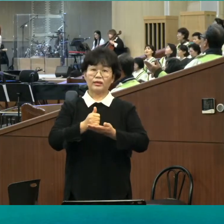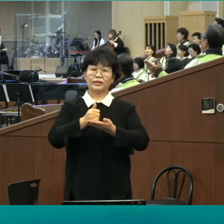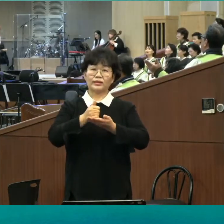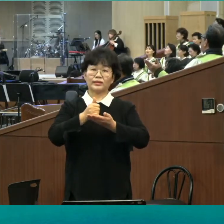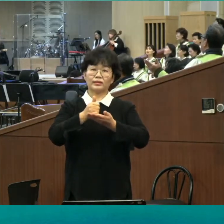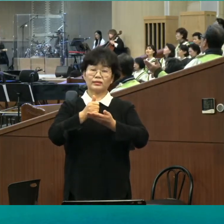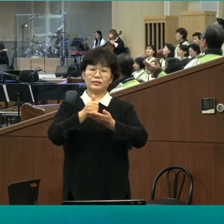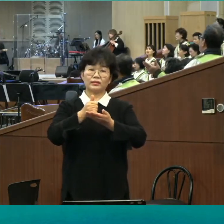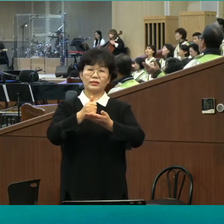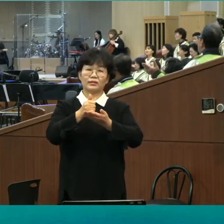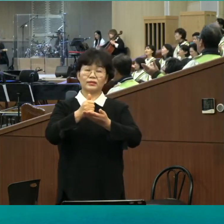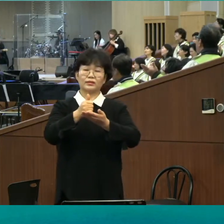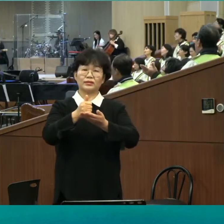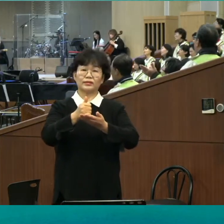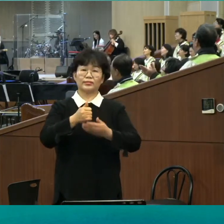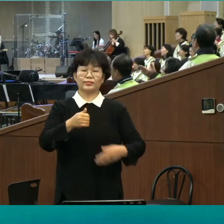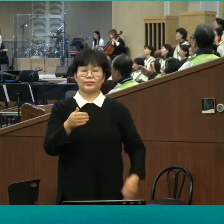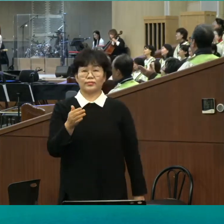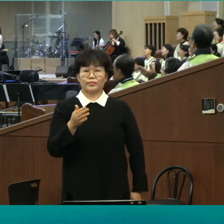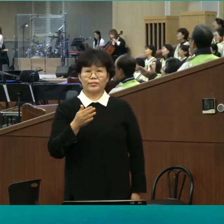우리가 생각하는 것보다